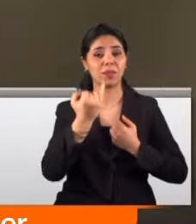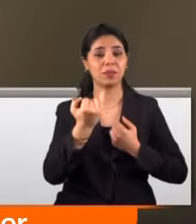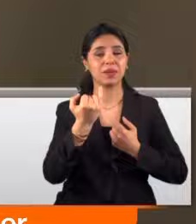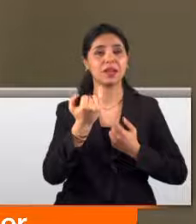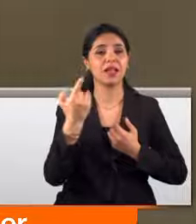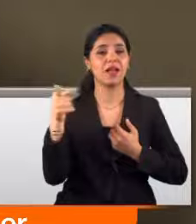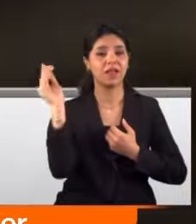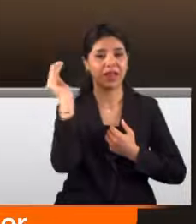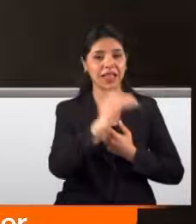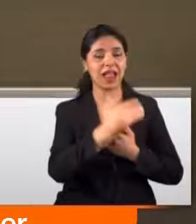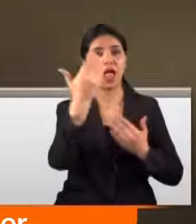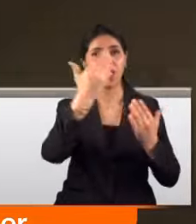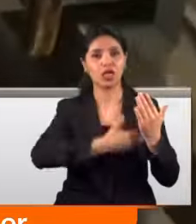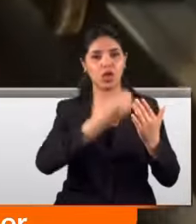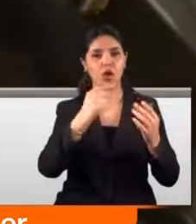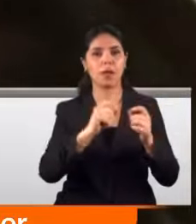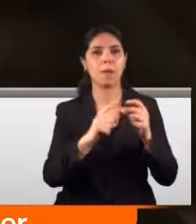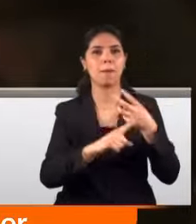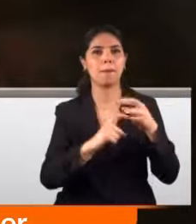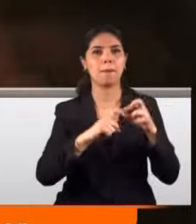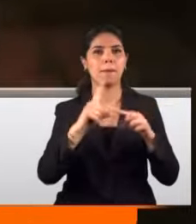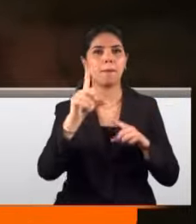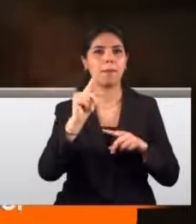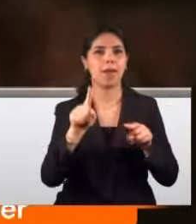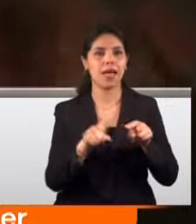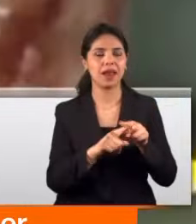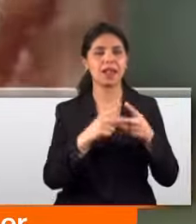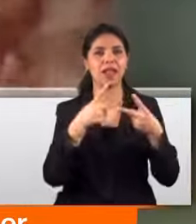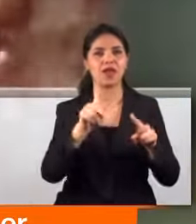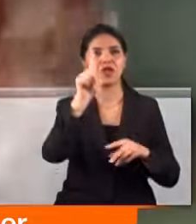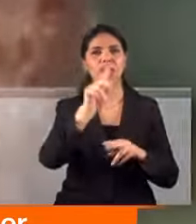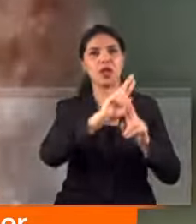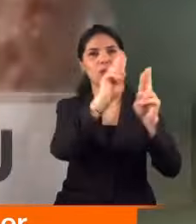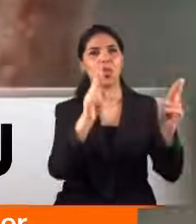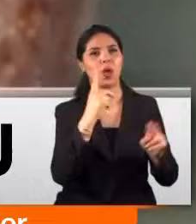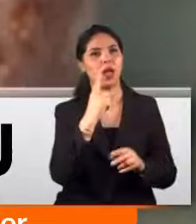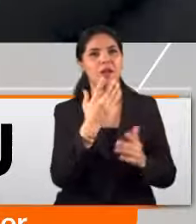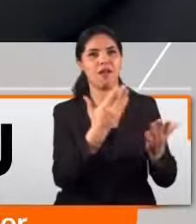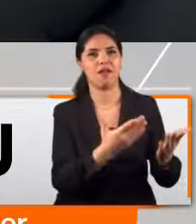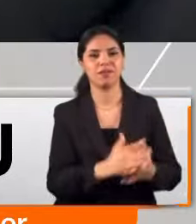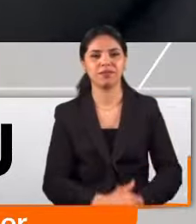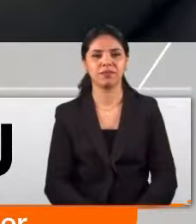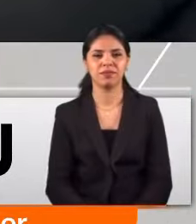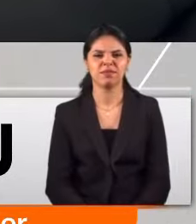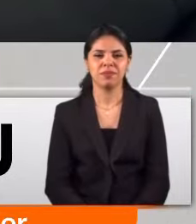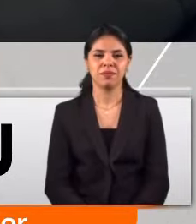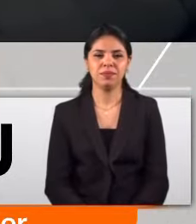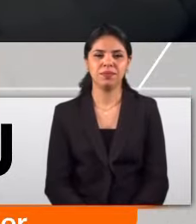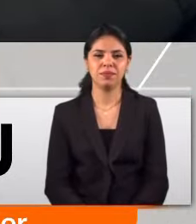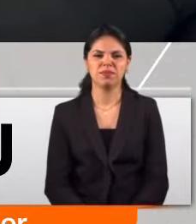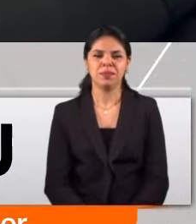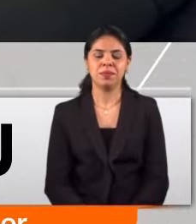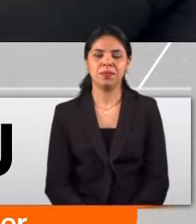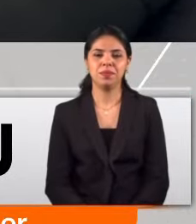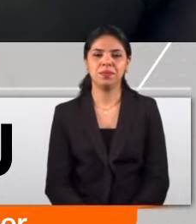hayran bırakan döner, Berlin'de açılan ilk dükkanlardan biri. Pazar sonu akşam İstanbul